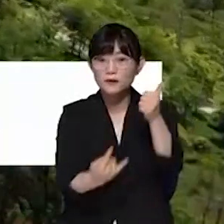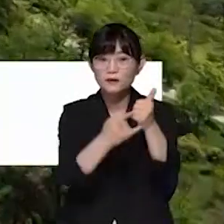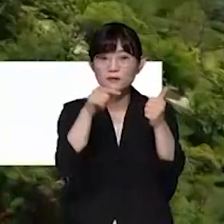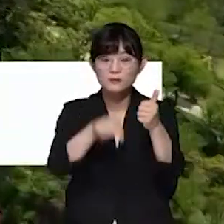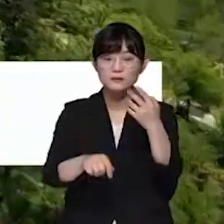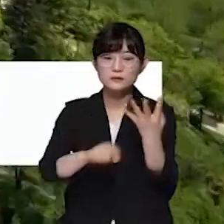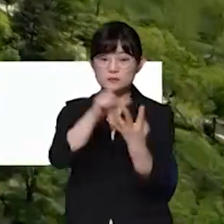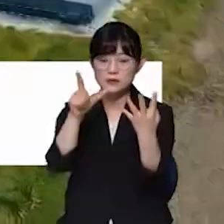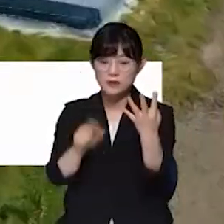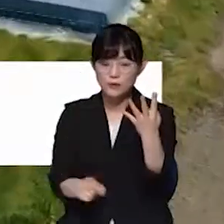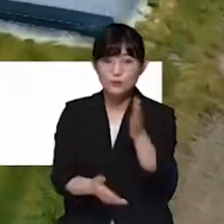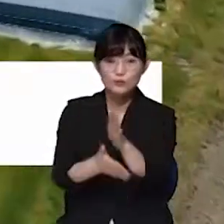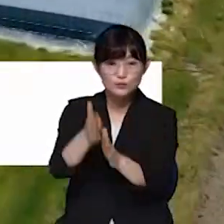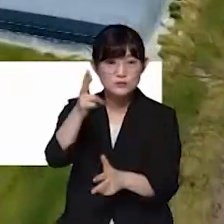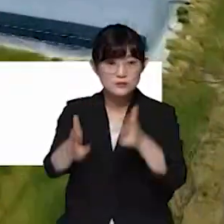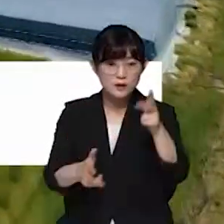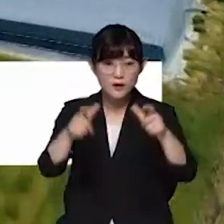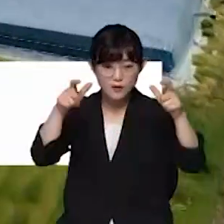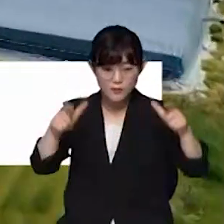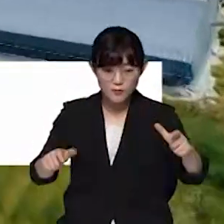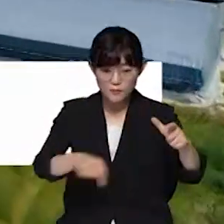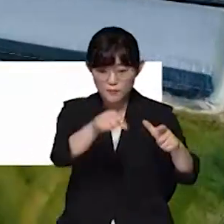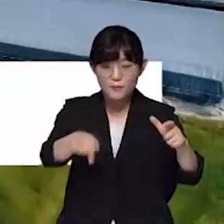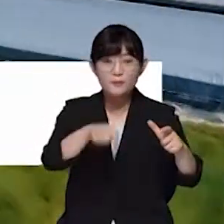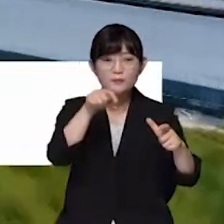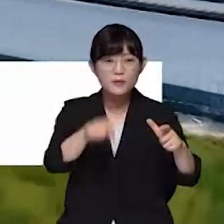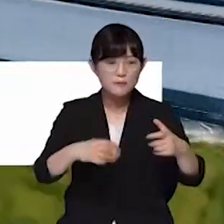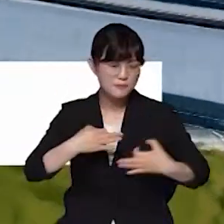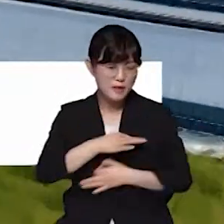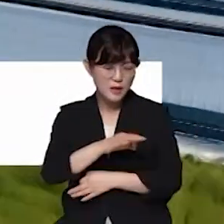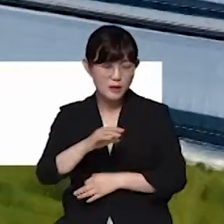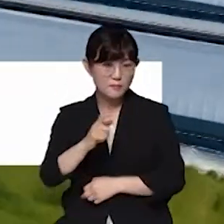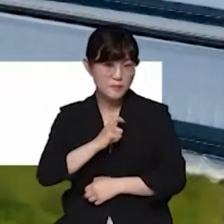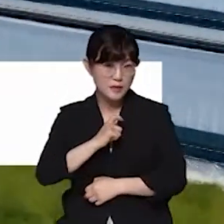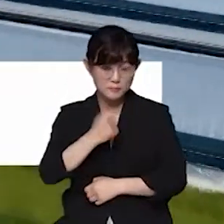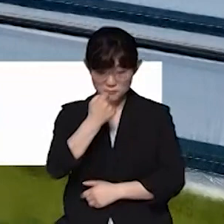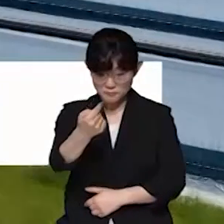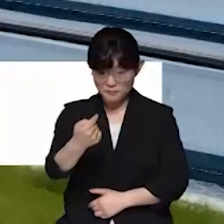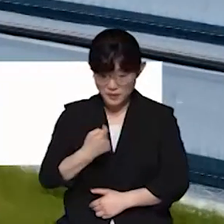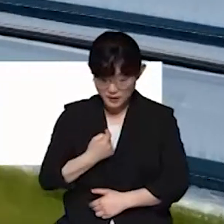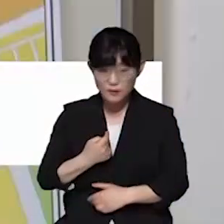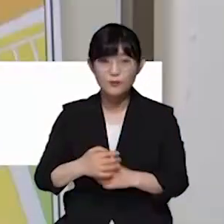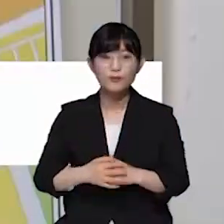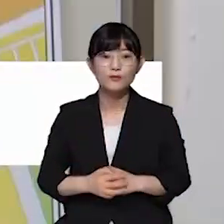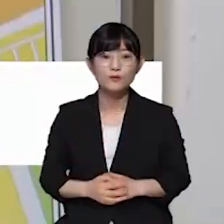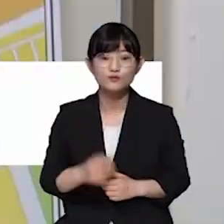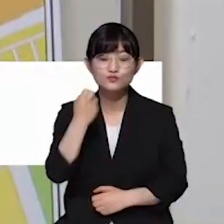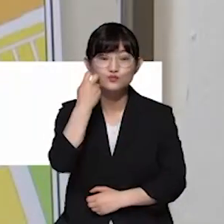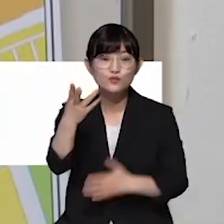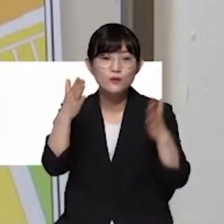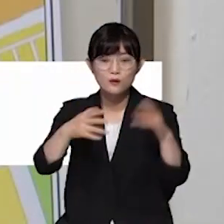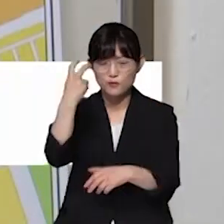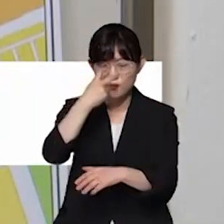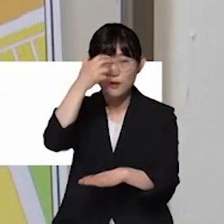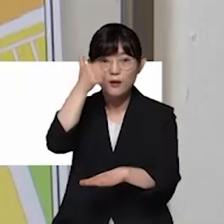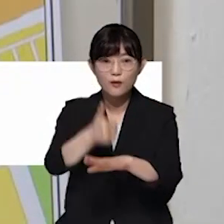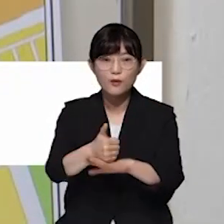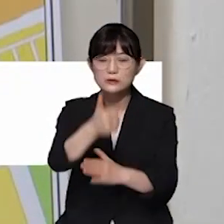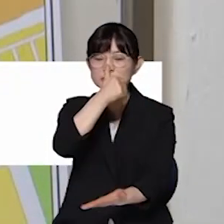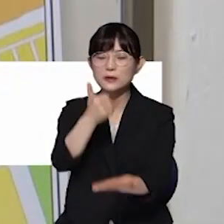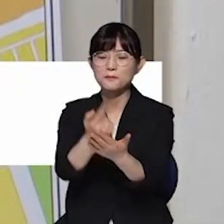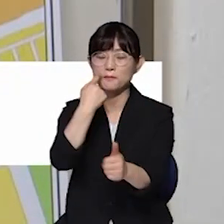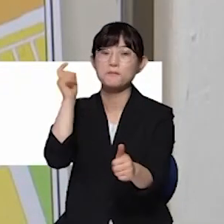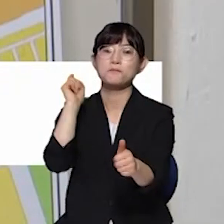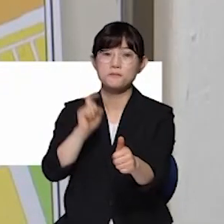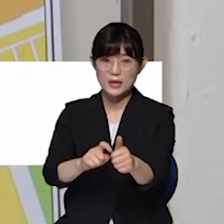풍덕지구 도시개발사업 2블록의 토지 구획정리 과정에 비위 의혹이 있다는 신고를 접수하고 두 달간의 조사 끝에 혐의가 있다고